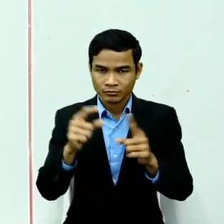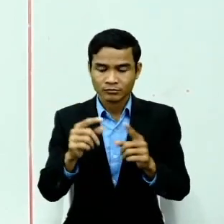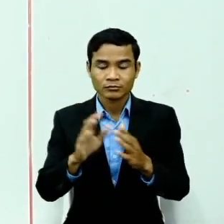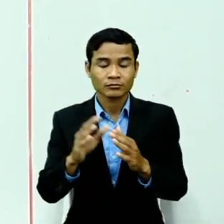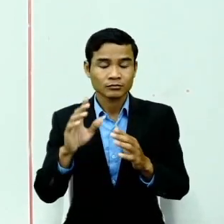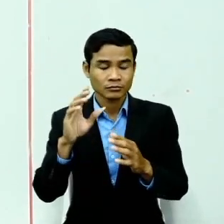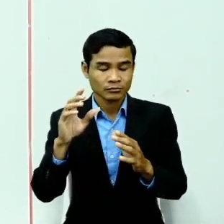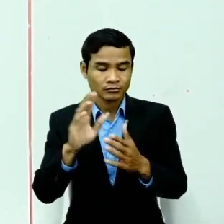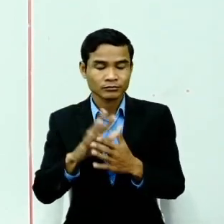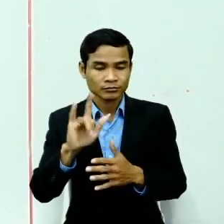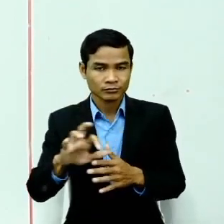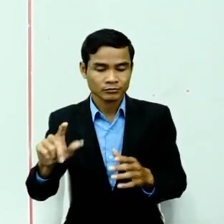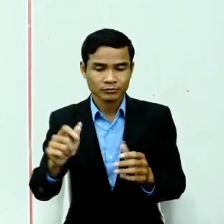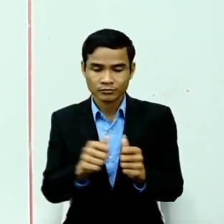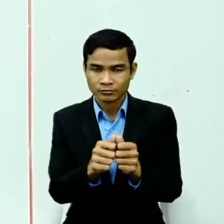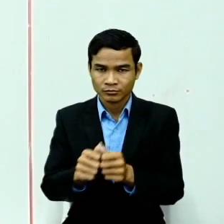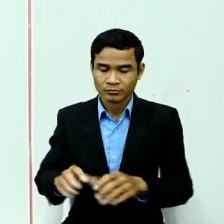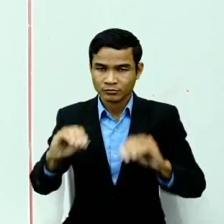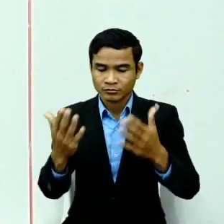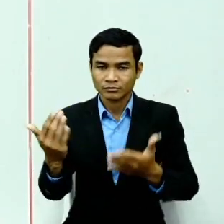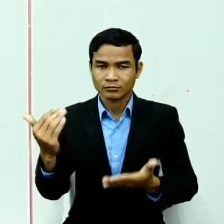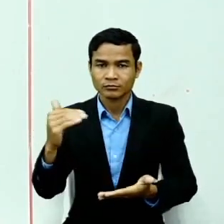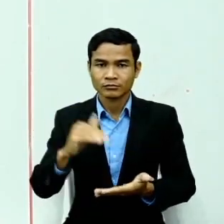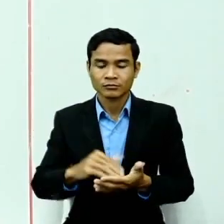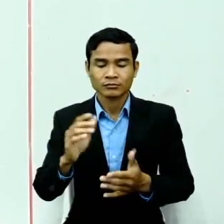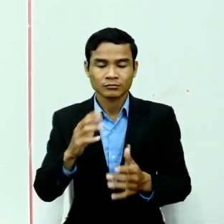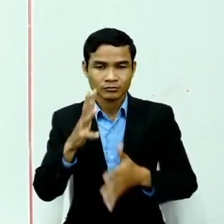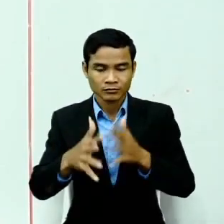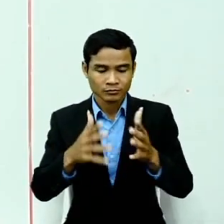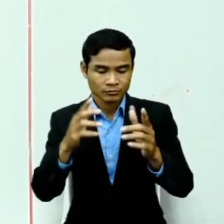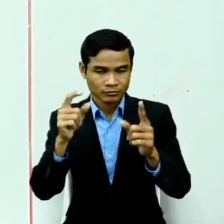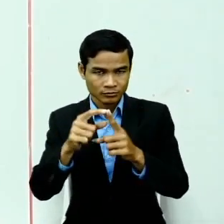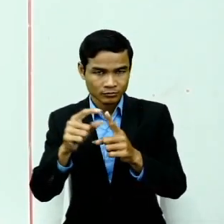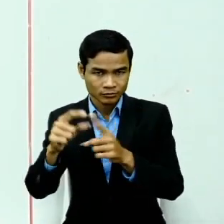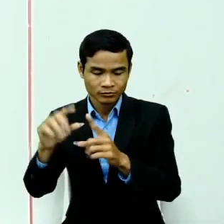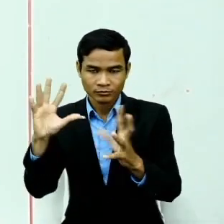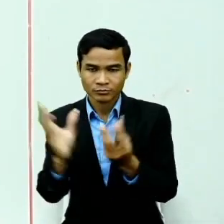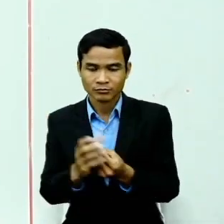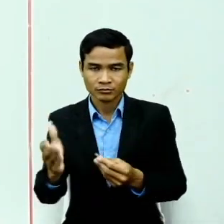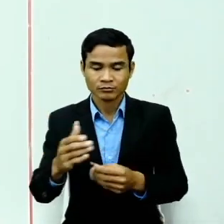mình xăm bạc cọp cho mùi nhạc cổ nó cốt cha lấy những chập đam ăn từng ọc nế